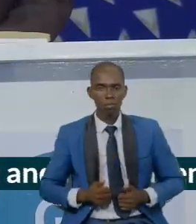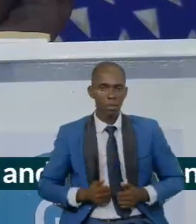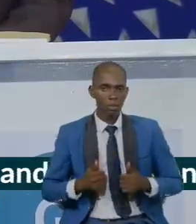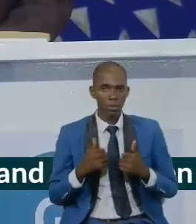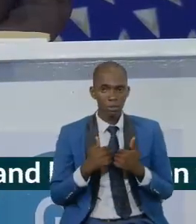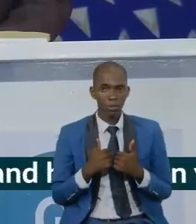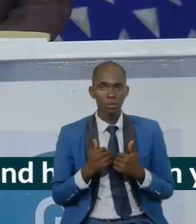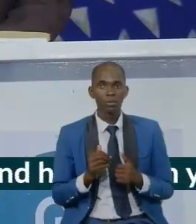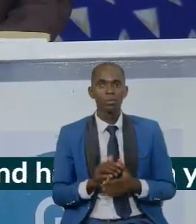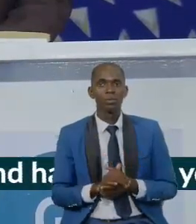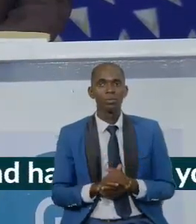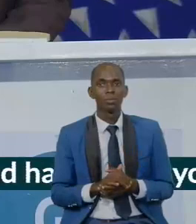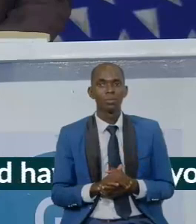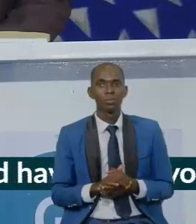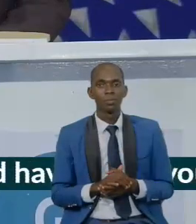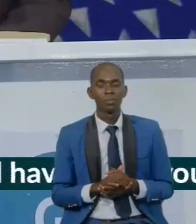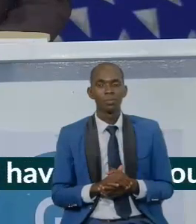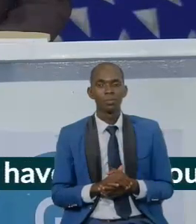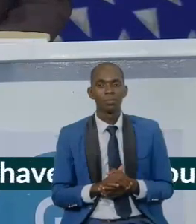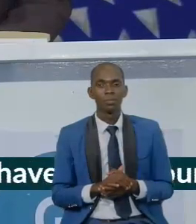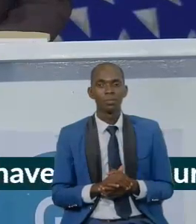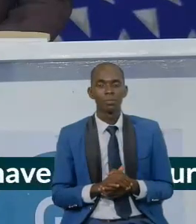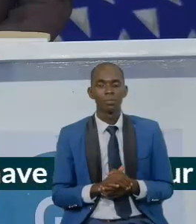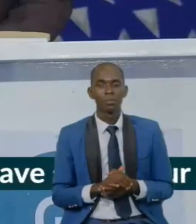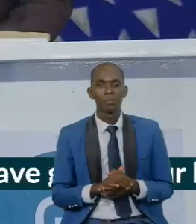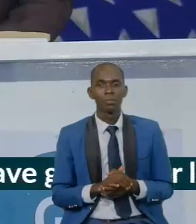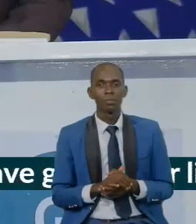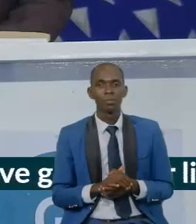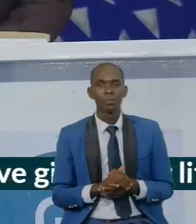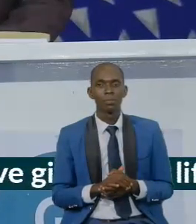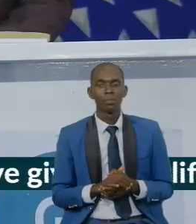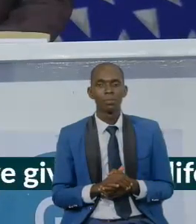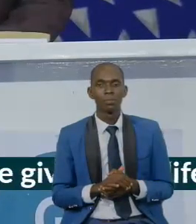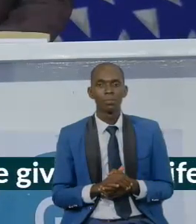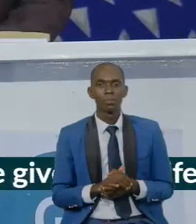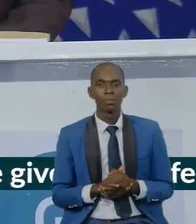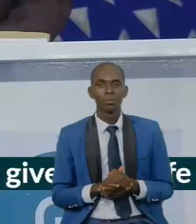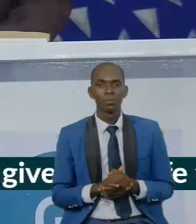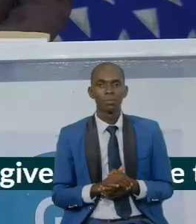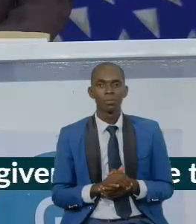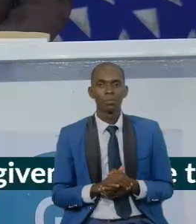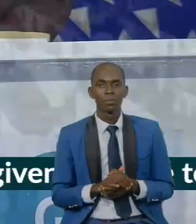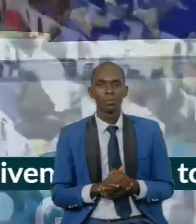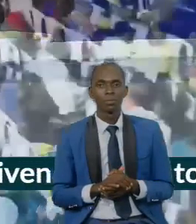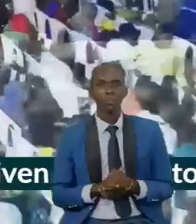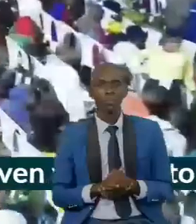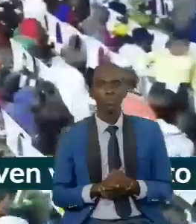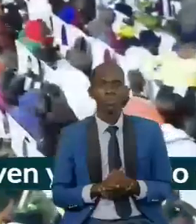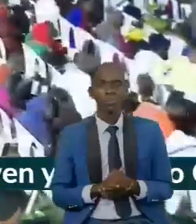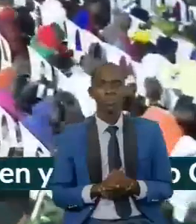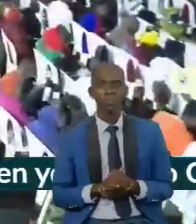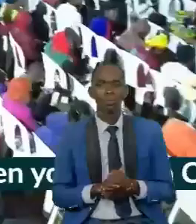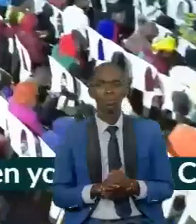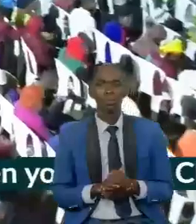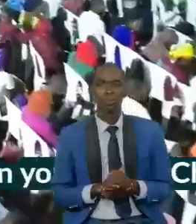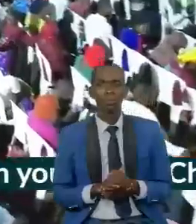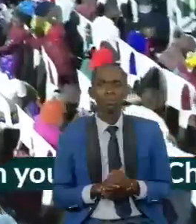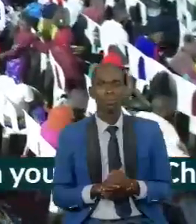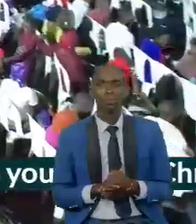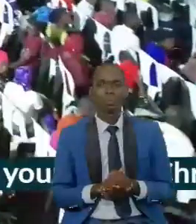que nous puissions avoir l'amabilité de vous suivre jusqu'à